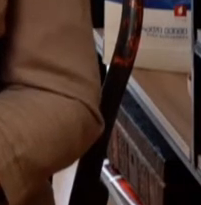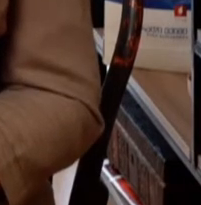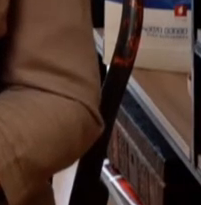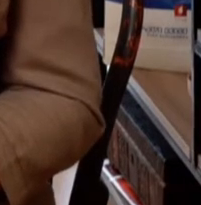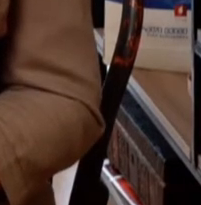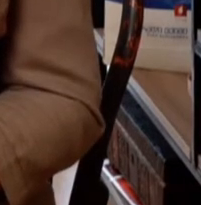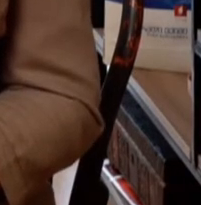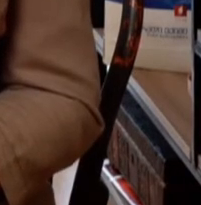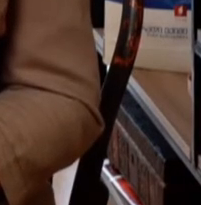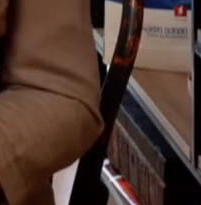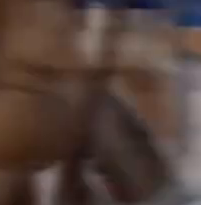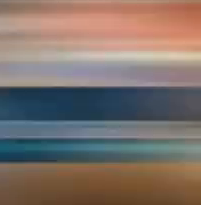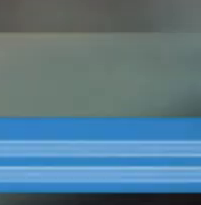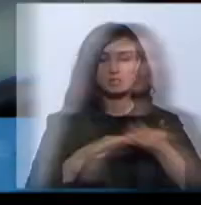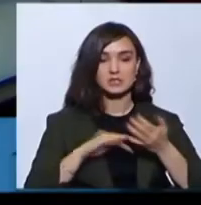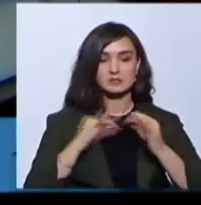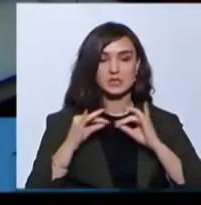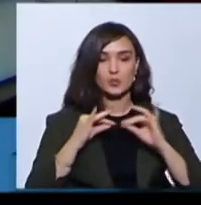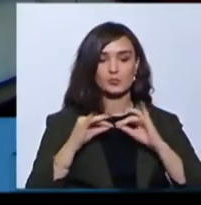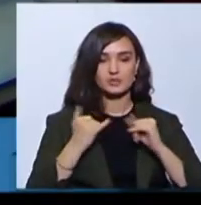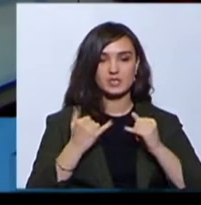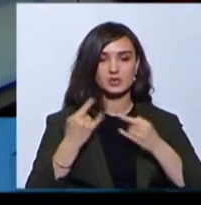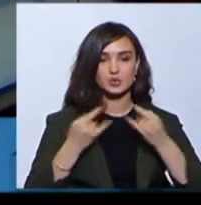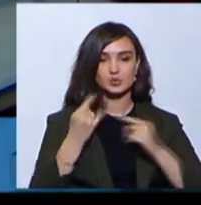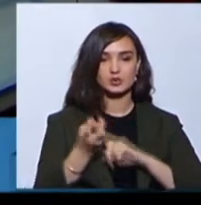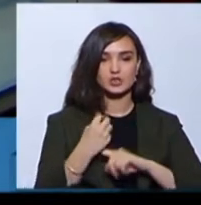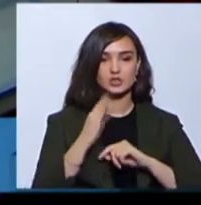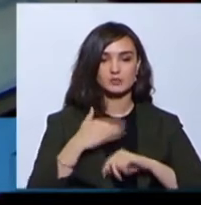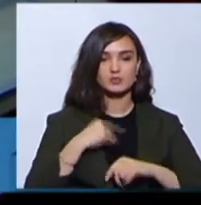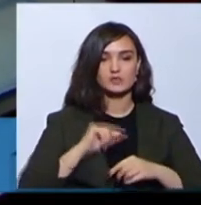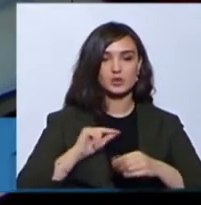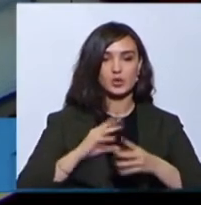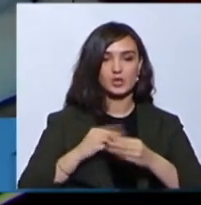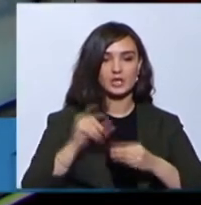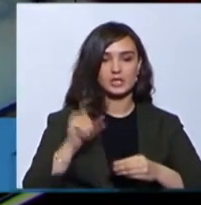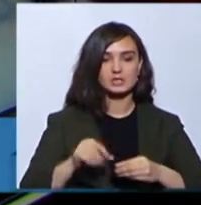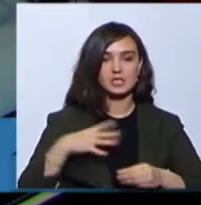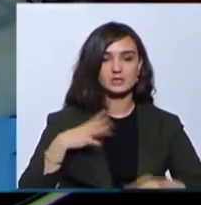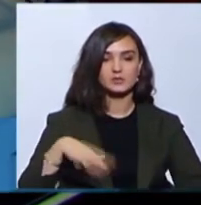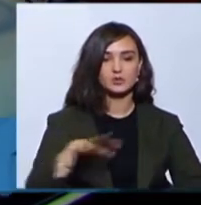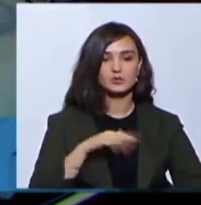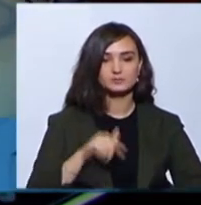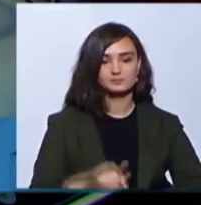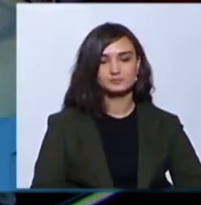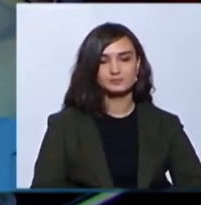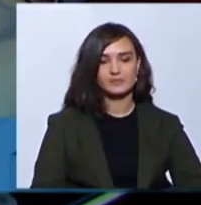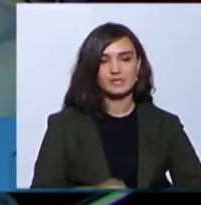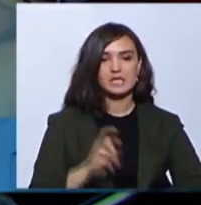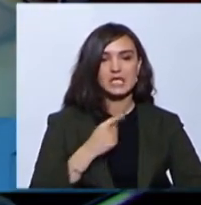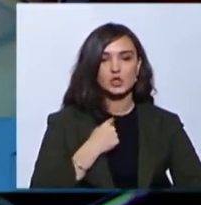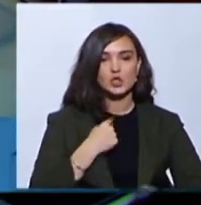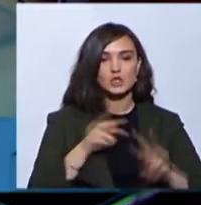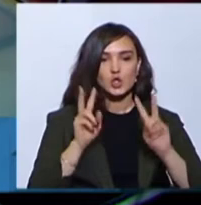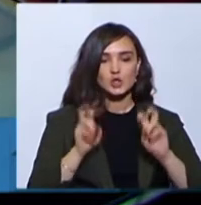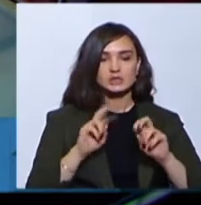მოდით დაუბრუნდეთ ამ საკითხს. ახლა სტუდიაში შემომიერთდება ჩვენი კოლეგა, საქართველოს